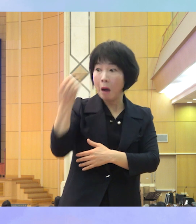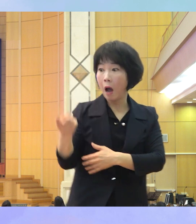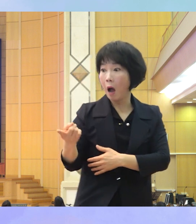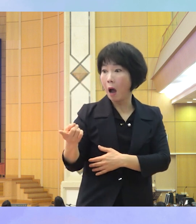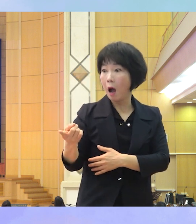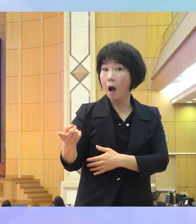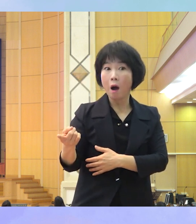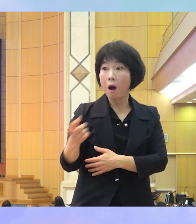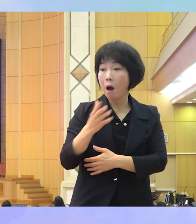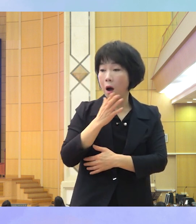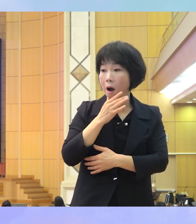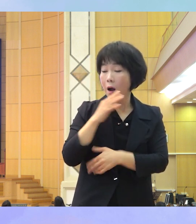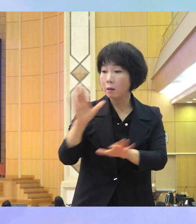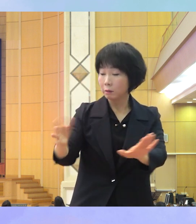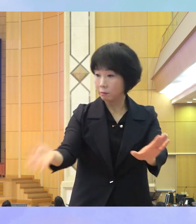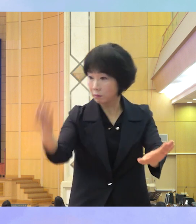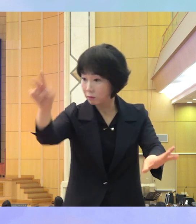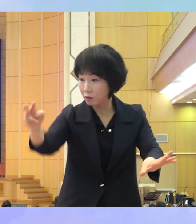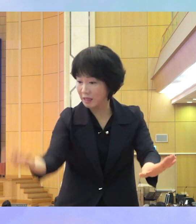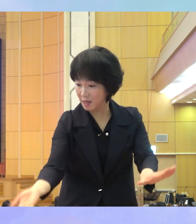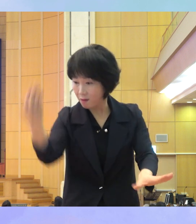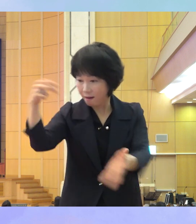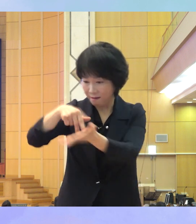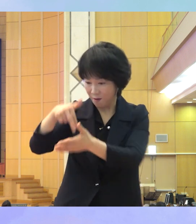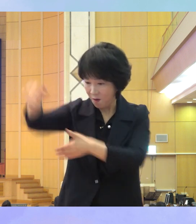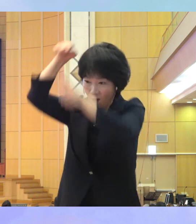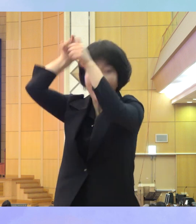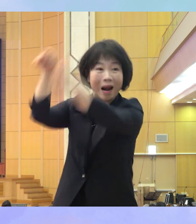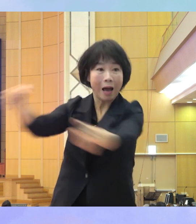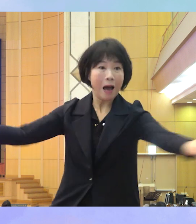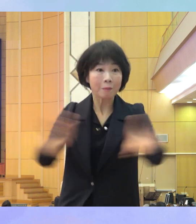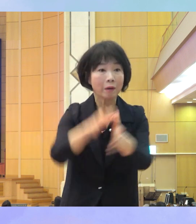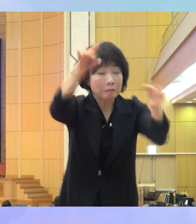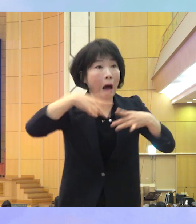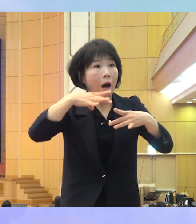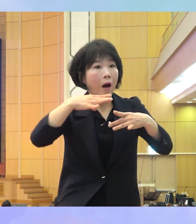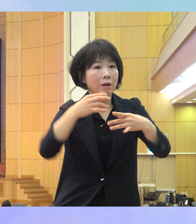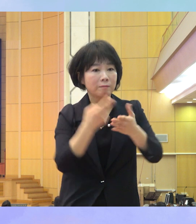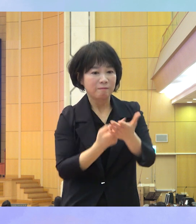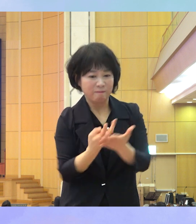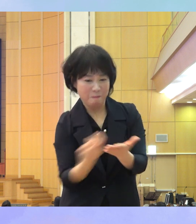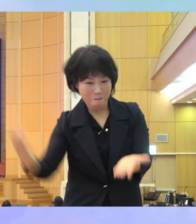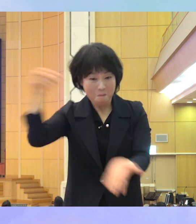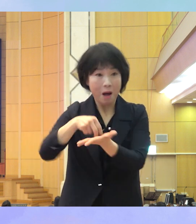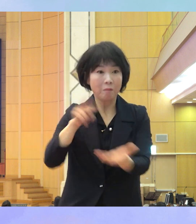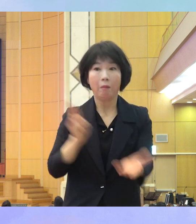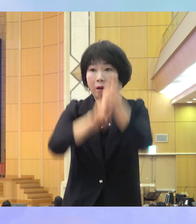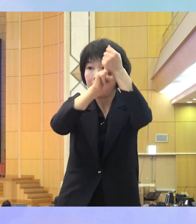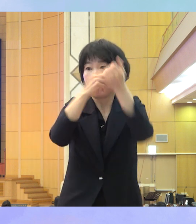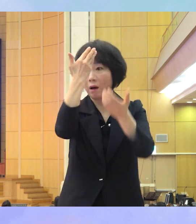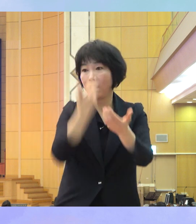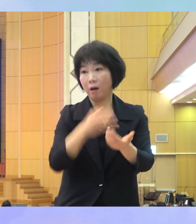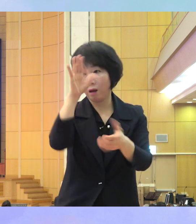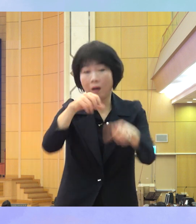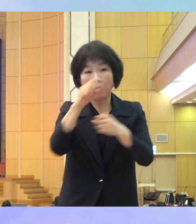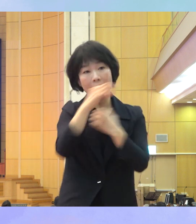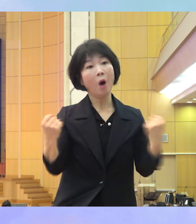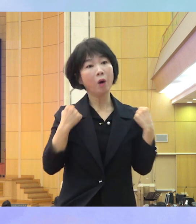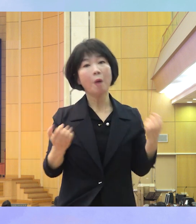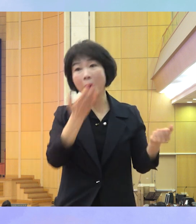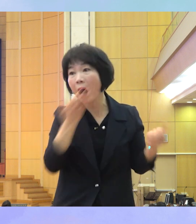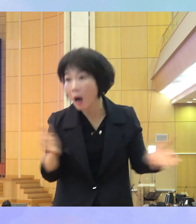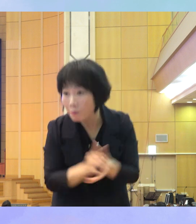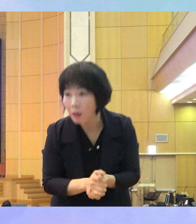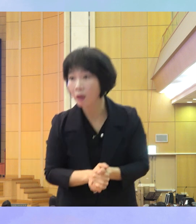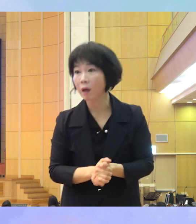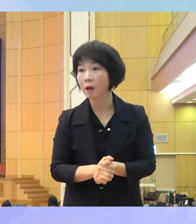일어나! 걸어가라! 즉시 일어나서 걸어가는 기적이 일어났잖아요. 그럼 앞에 줄 선 사람 얼마나